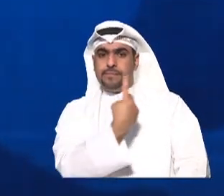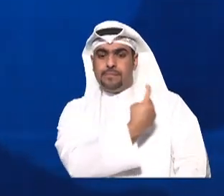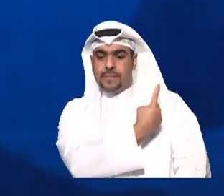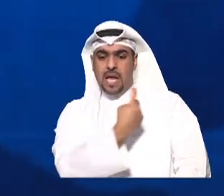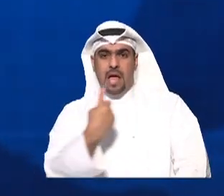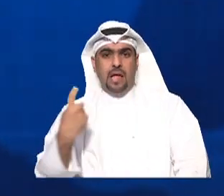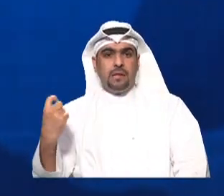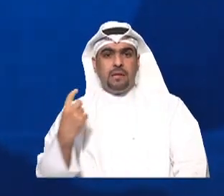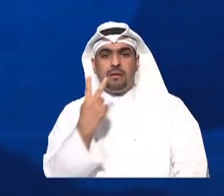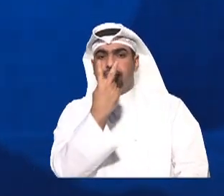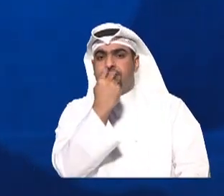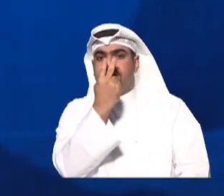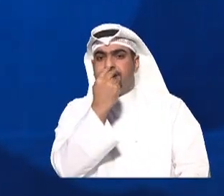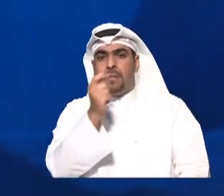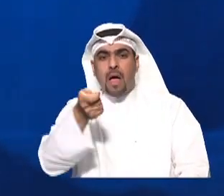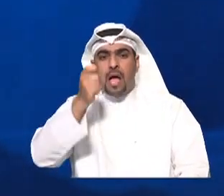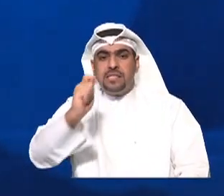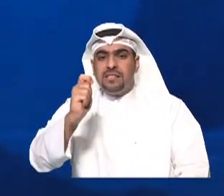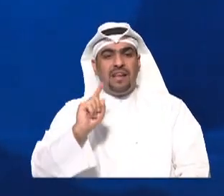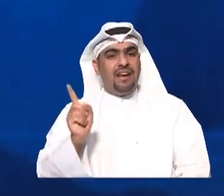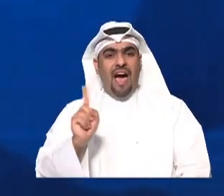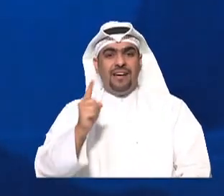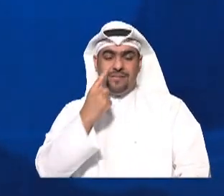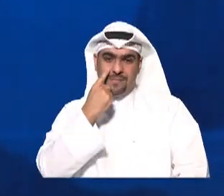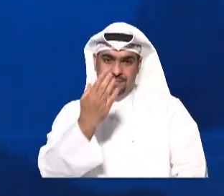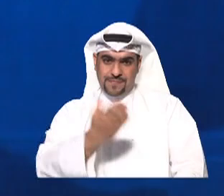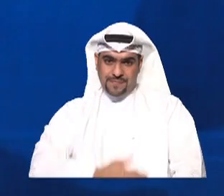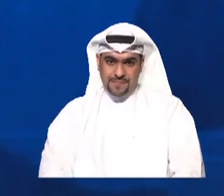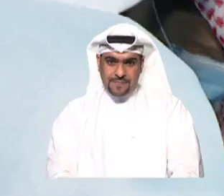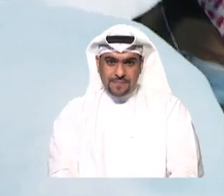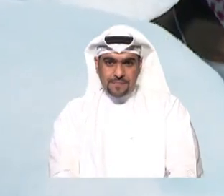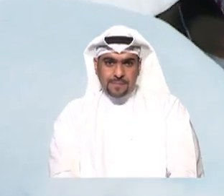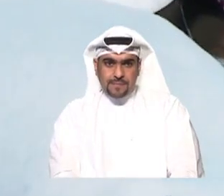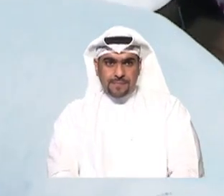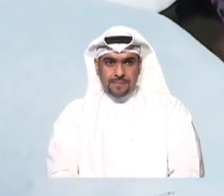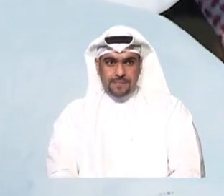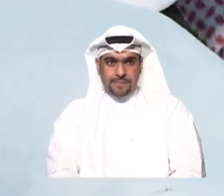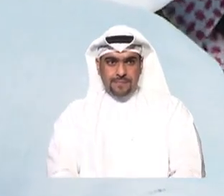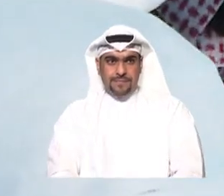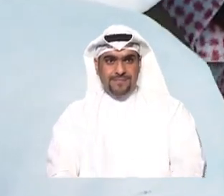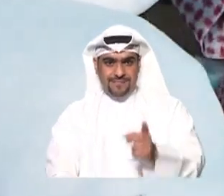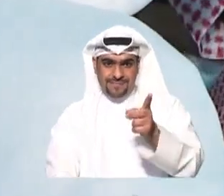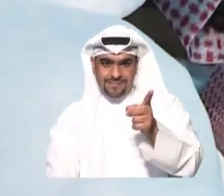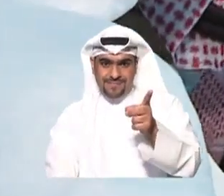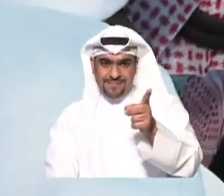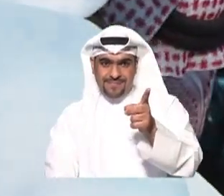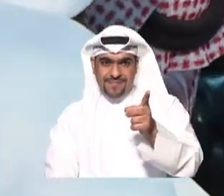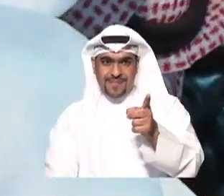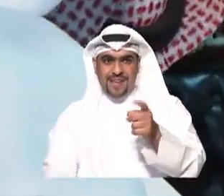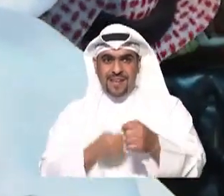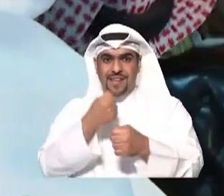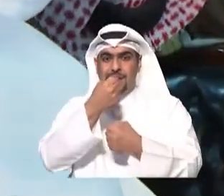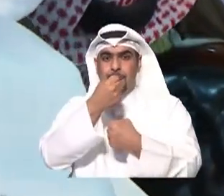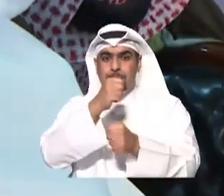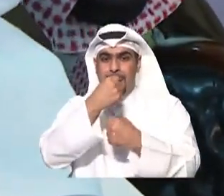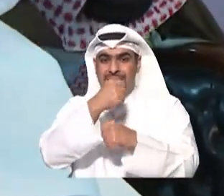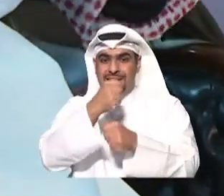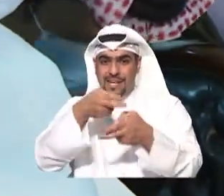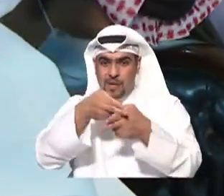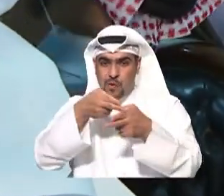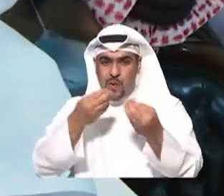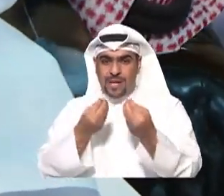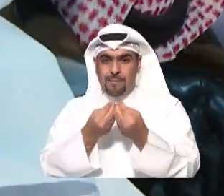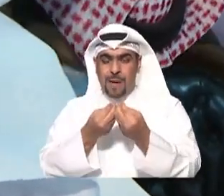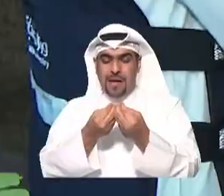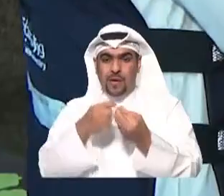كيميائية مجهولة المصدر. نتابع وإياكم. فريق طوارئ الأحمدي بقطاع حماية